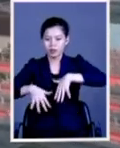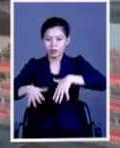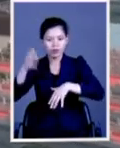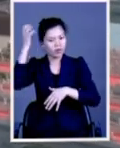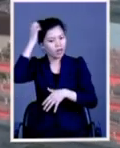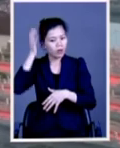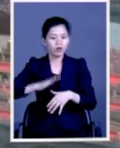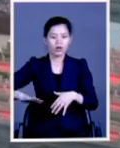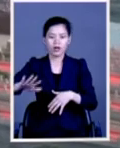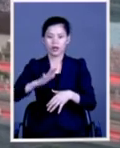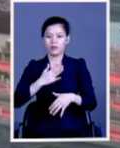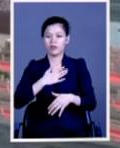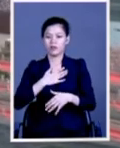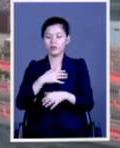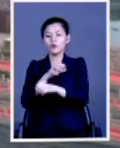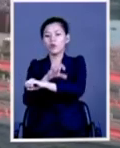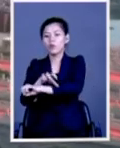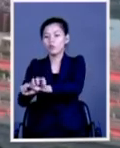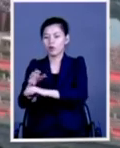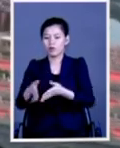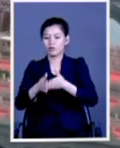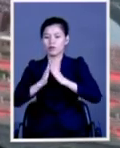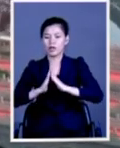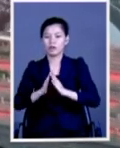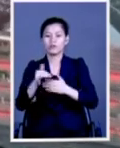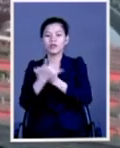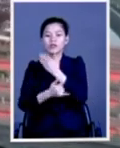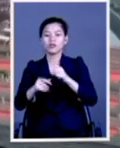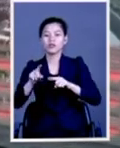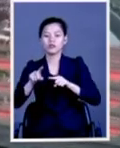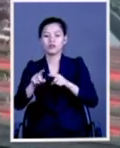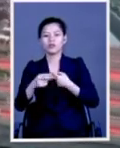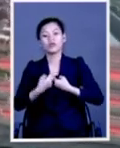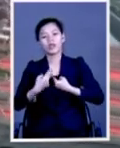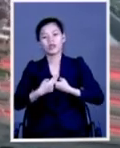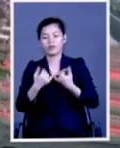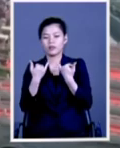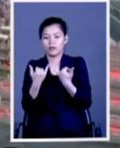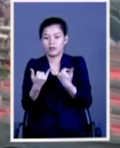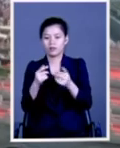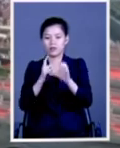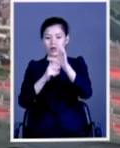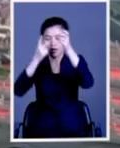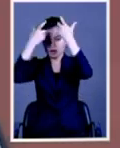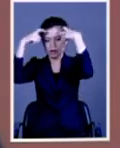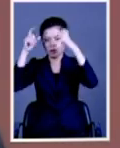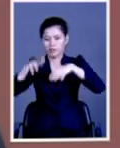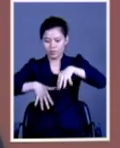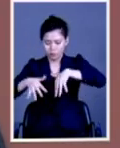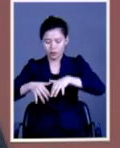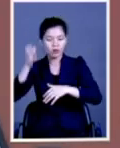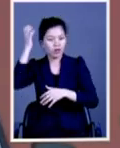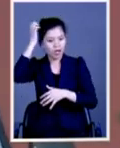จ้าในภารกิจปกปักรักษาและสร้างสาประเทศชาติของตนในปัจจุบันพรรคและรัฐประชาชนลาวย้ำใดก็ถือส